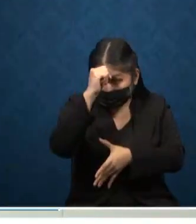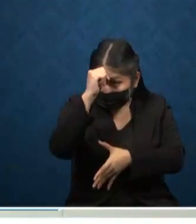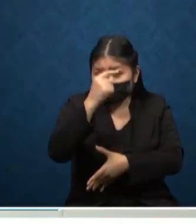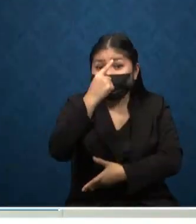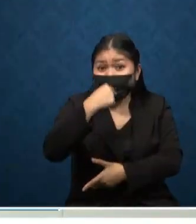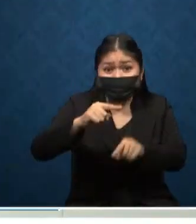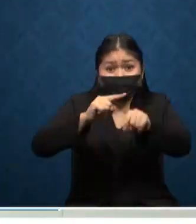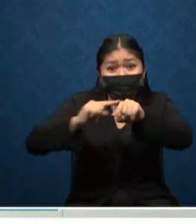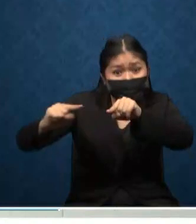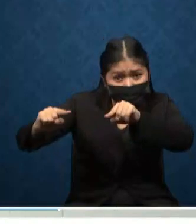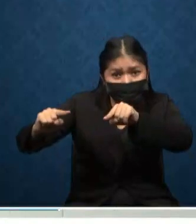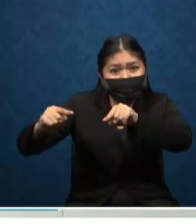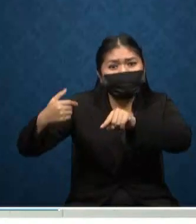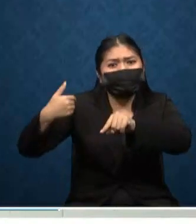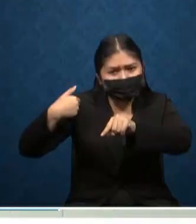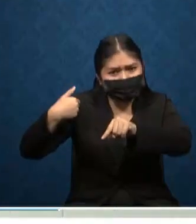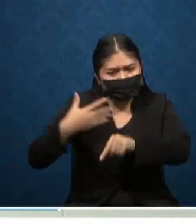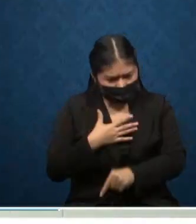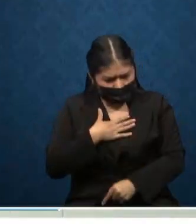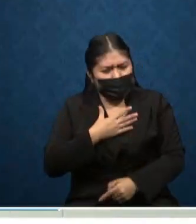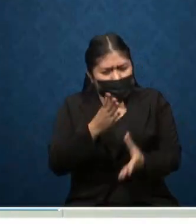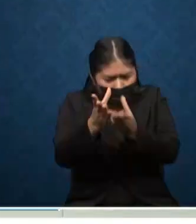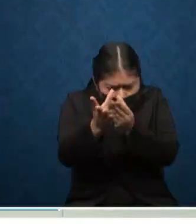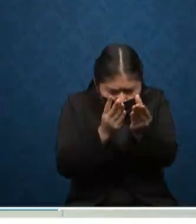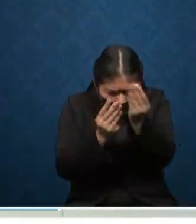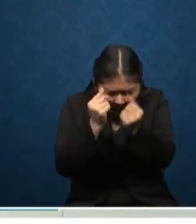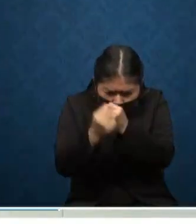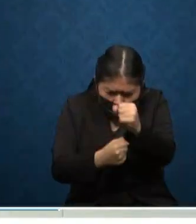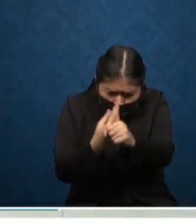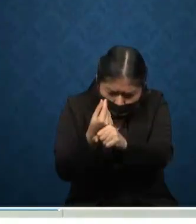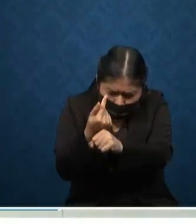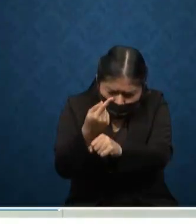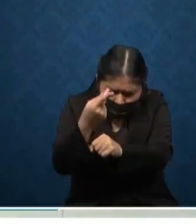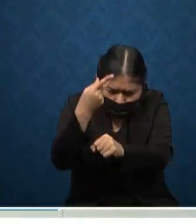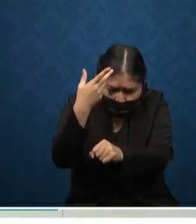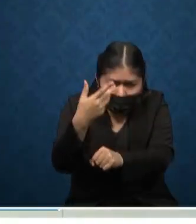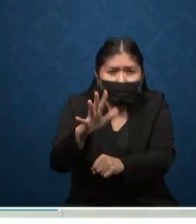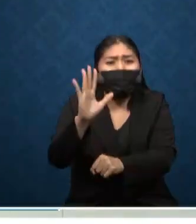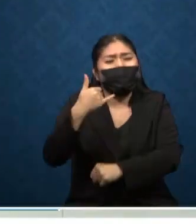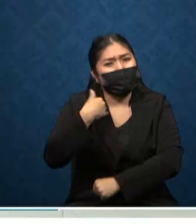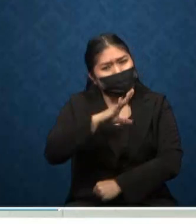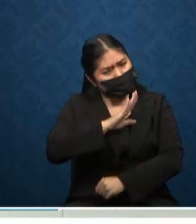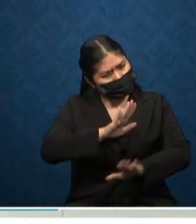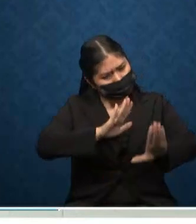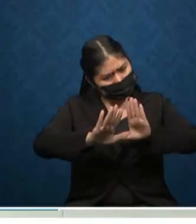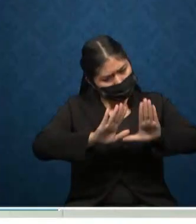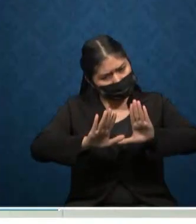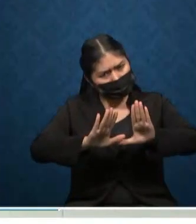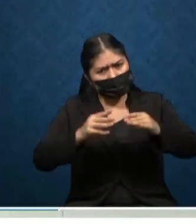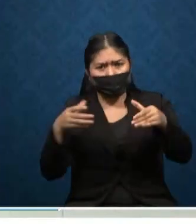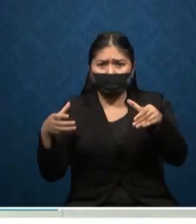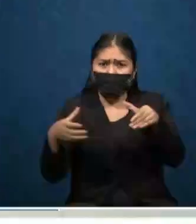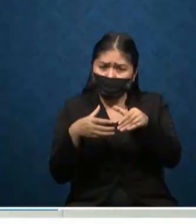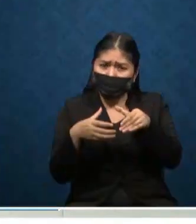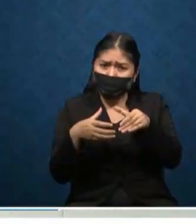เนี่ยความจริงเรื่องนี้ผมศึกษาค่อนข้างจะลึกซึ้งมานานหลายปีนะครับผมคิดว่าถ้าเรามาเทียบเคียงกับชนช